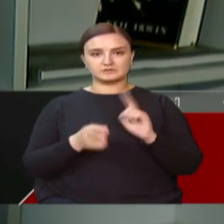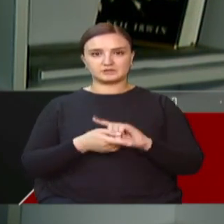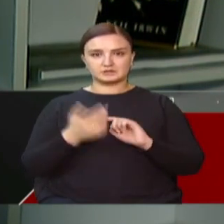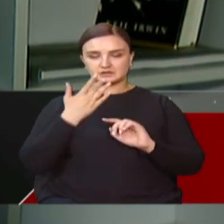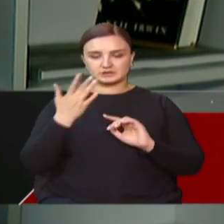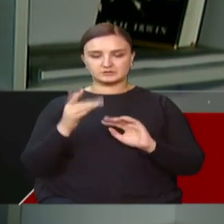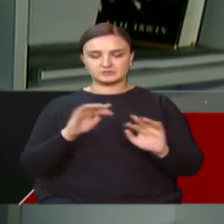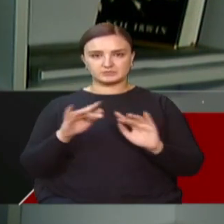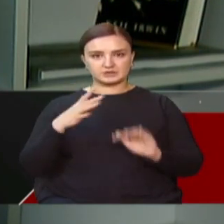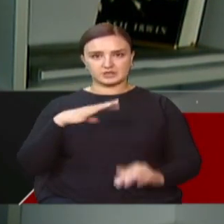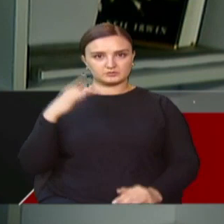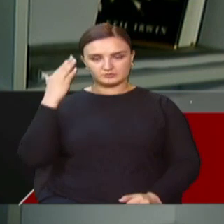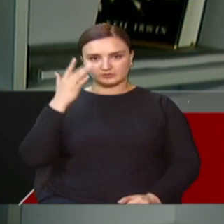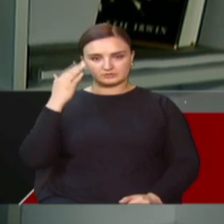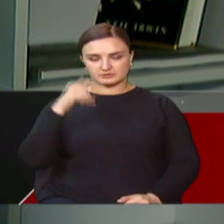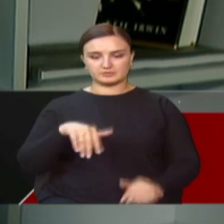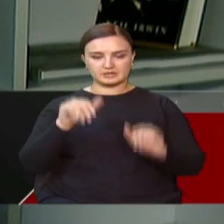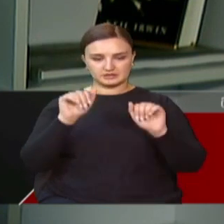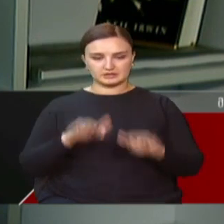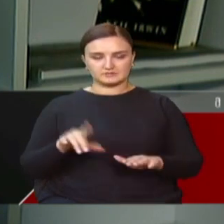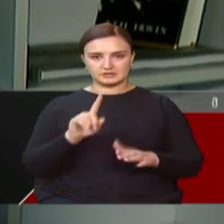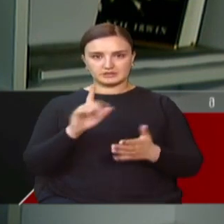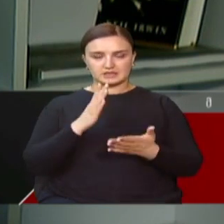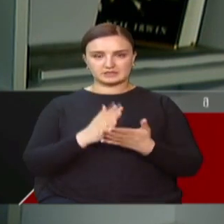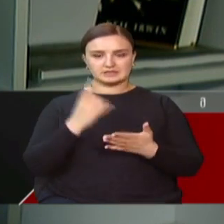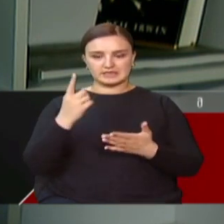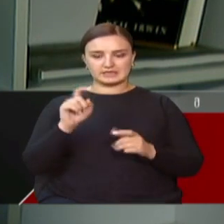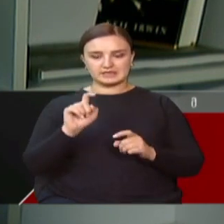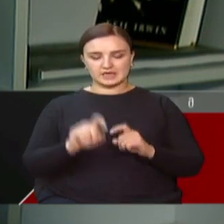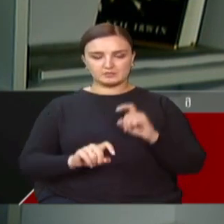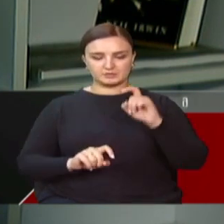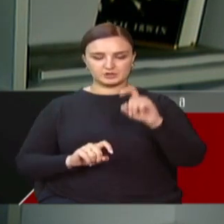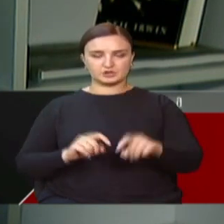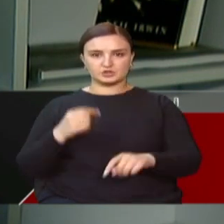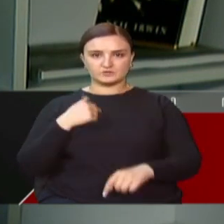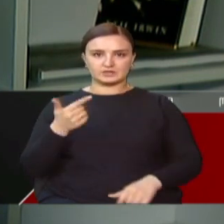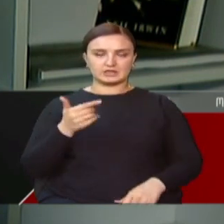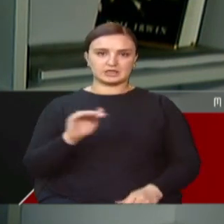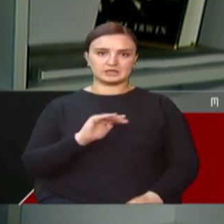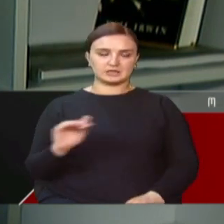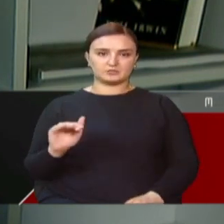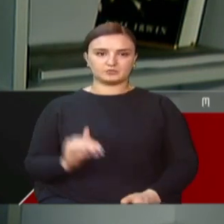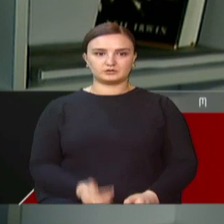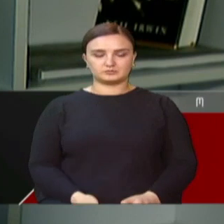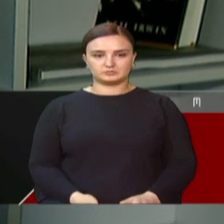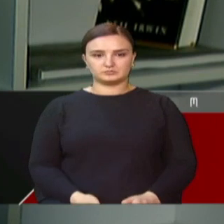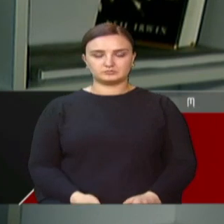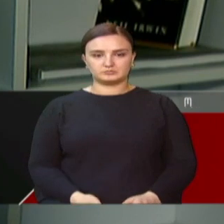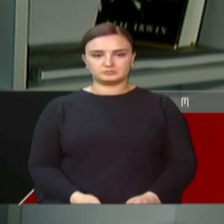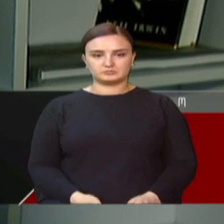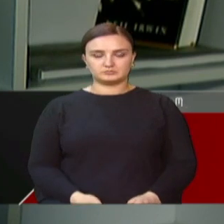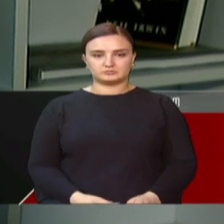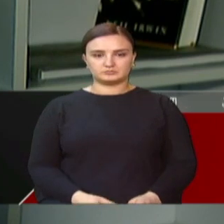ნაციონალურ ქართულ ოცნებას გადაეწყვიტა რომ რა არის ის ერთი ნაბიჯი რომელიც ჩვენ გარანტირებულად